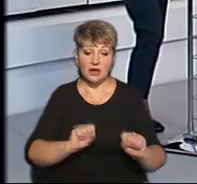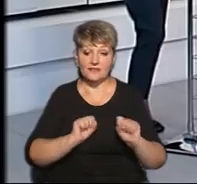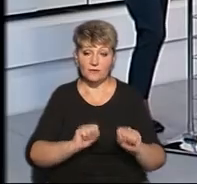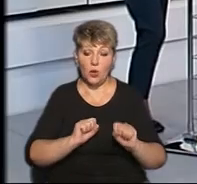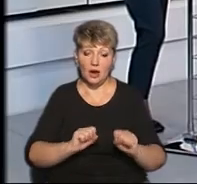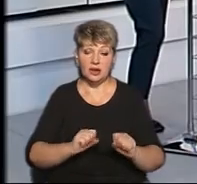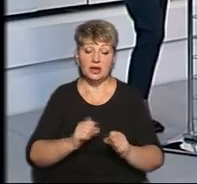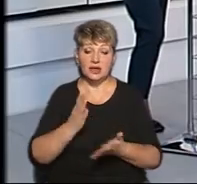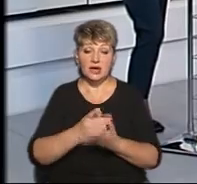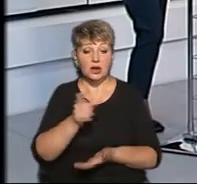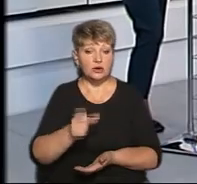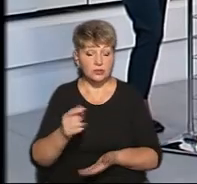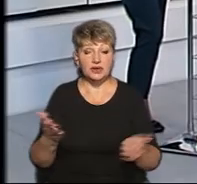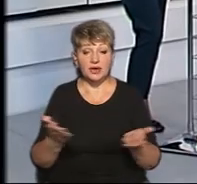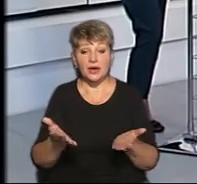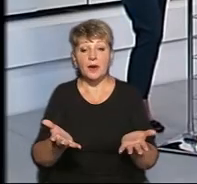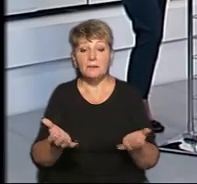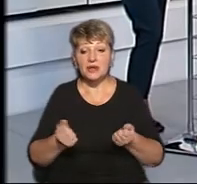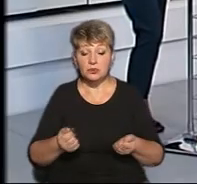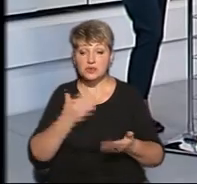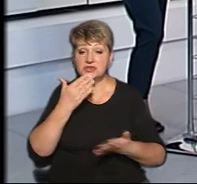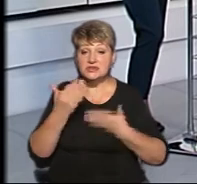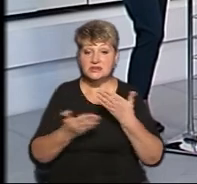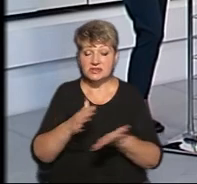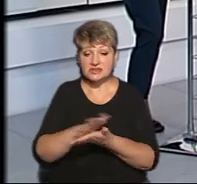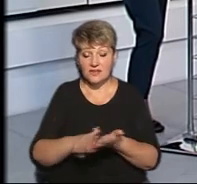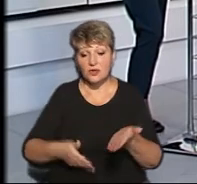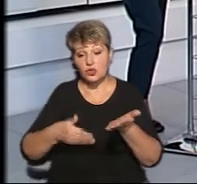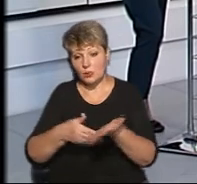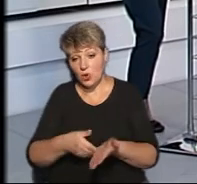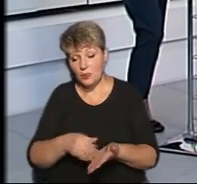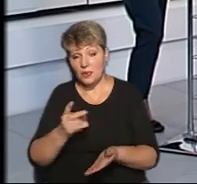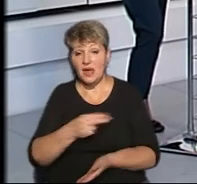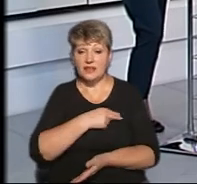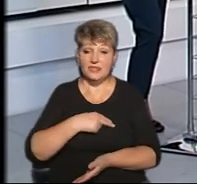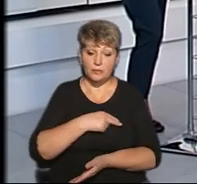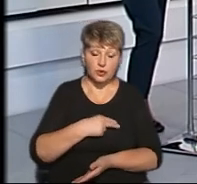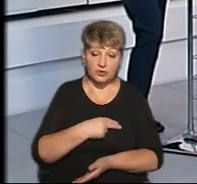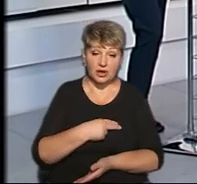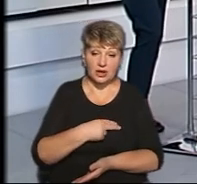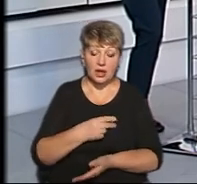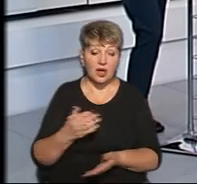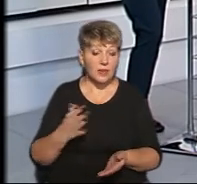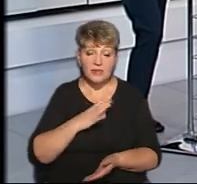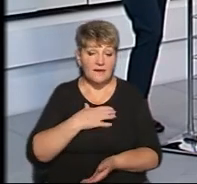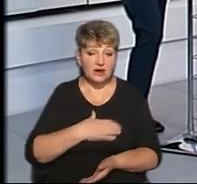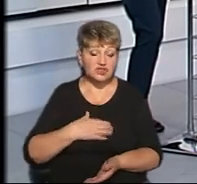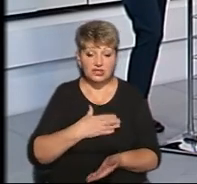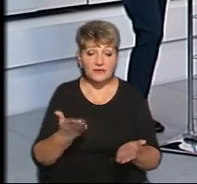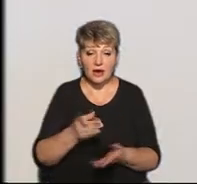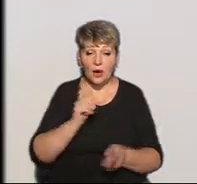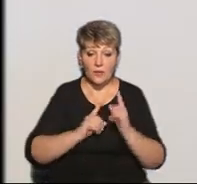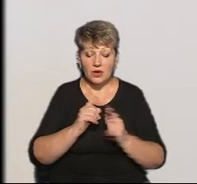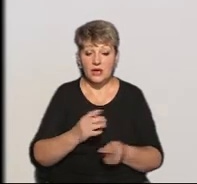завжди є люди, які приймуть звернення, допоможуть написати звернення на депутата, неважливо якої ради. Ще